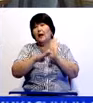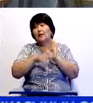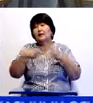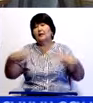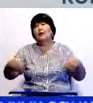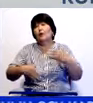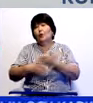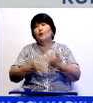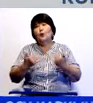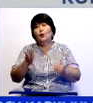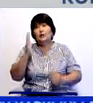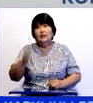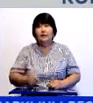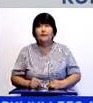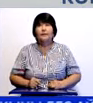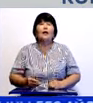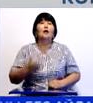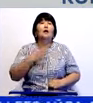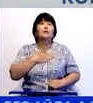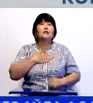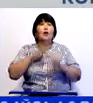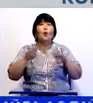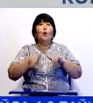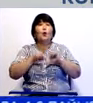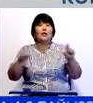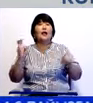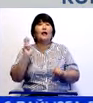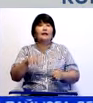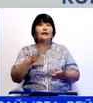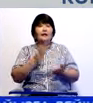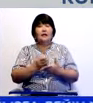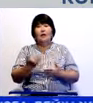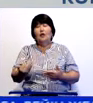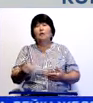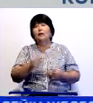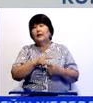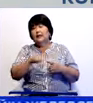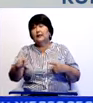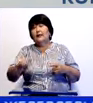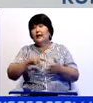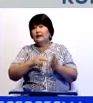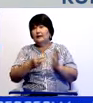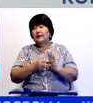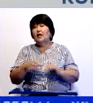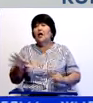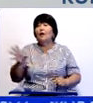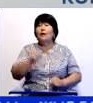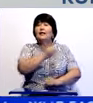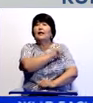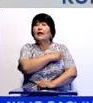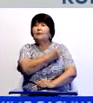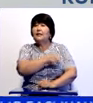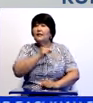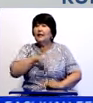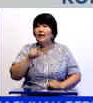көрсетіледі. Біздің орталыққа келгеннен кейін біз стандарттың шеңберінде барлық медициналық